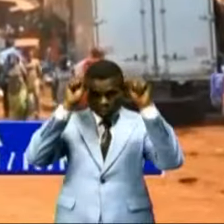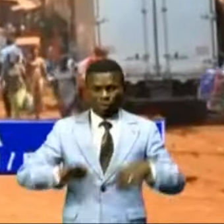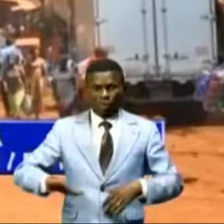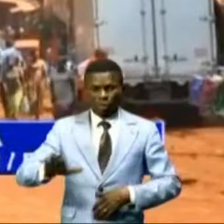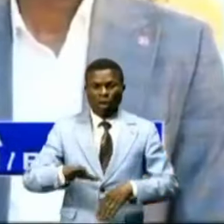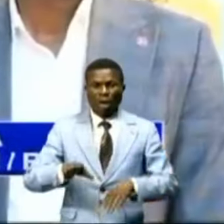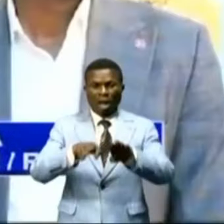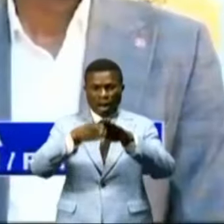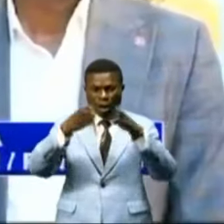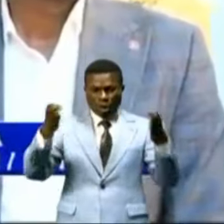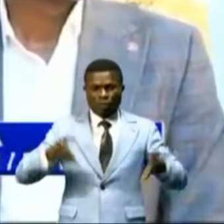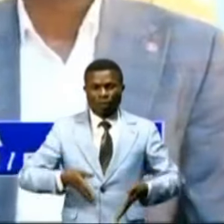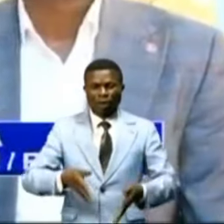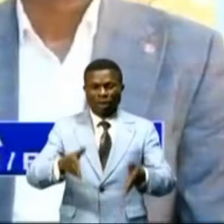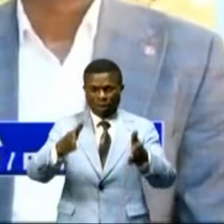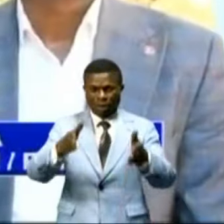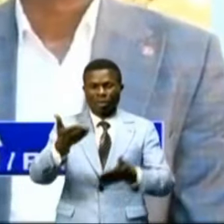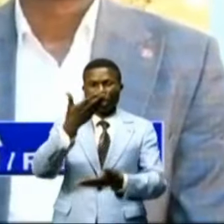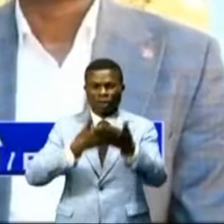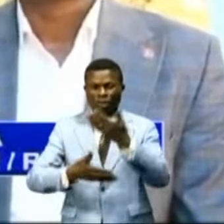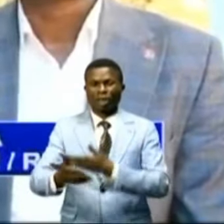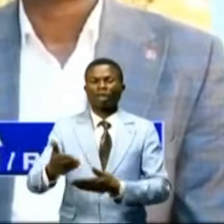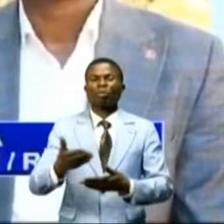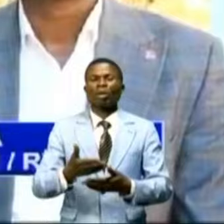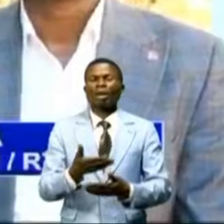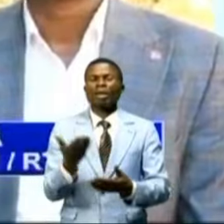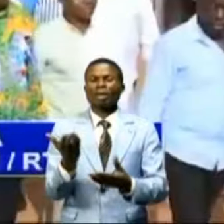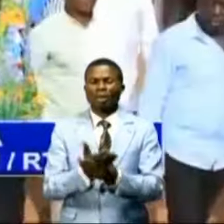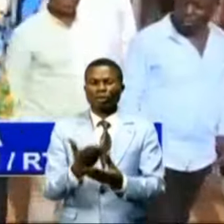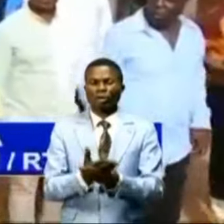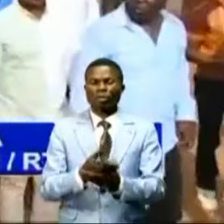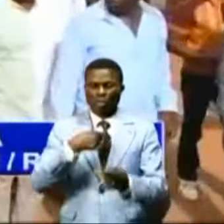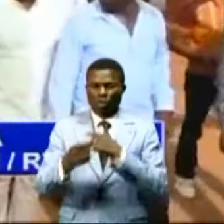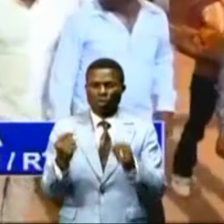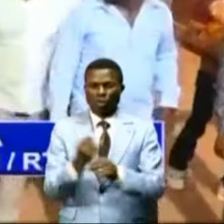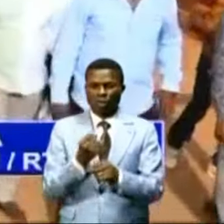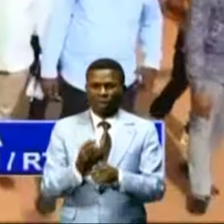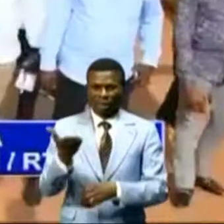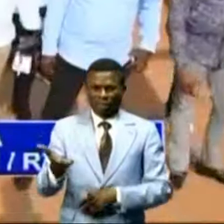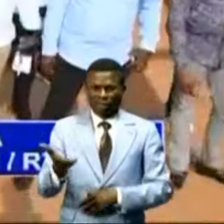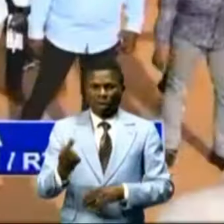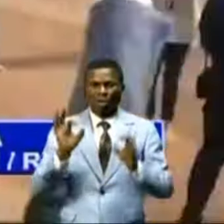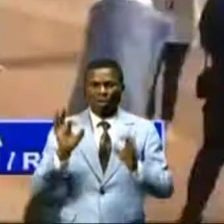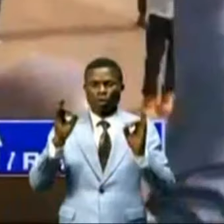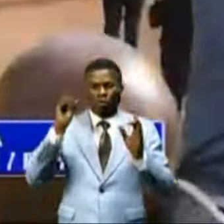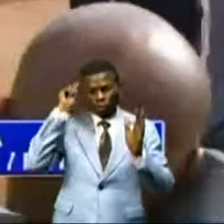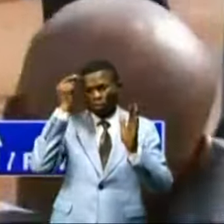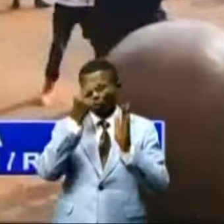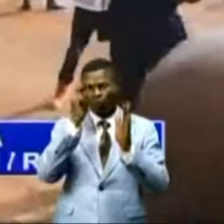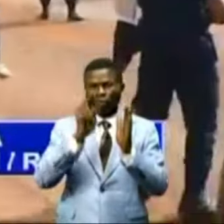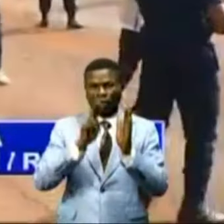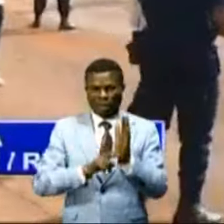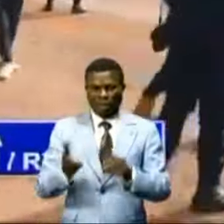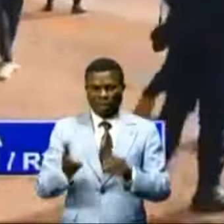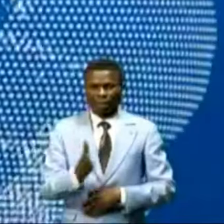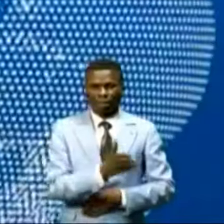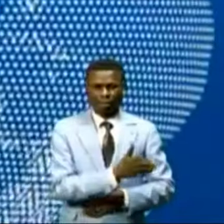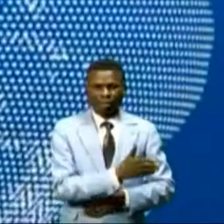la voie à la remise et reprise entre Christophe Bassenanga et son successeur, Jean-Bakomito Gambo.